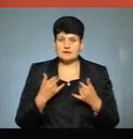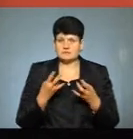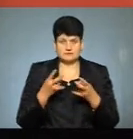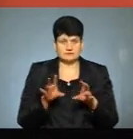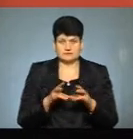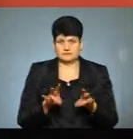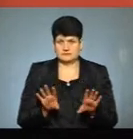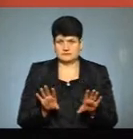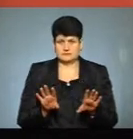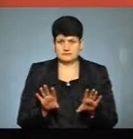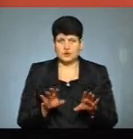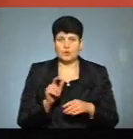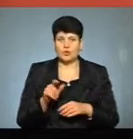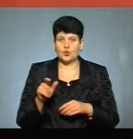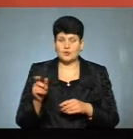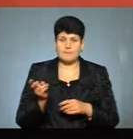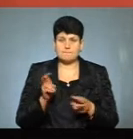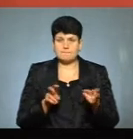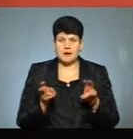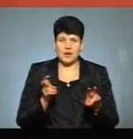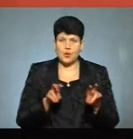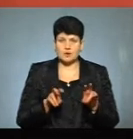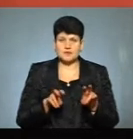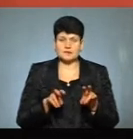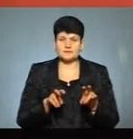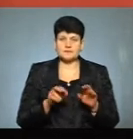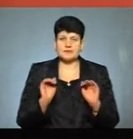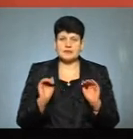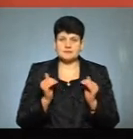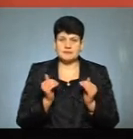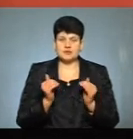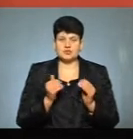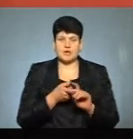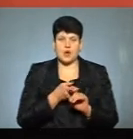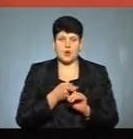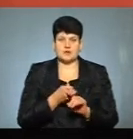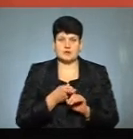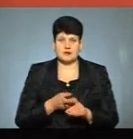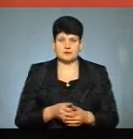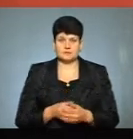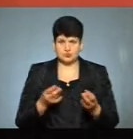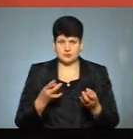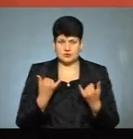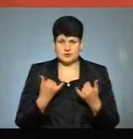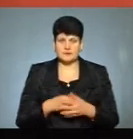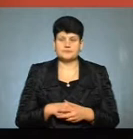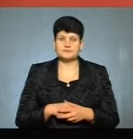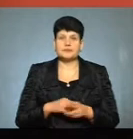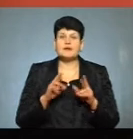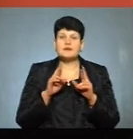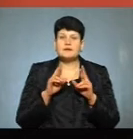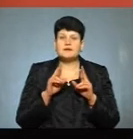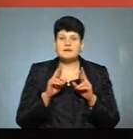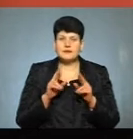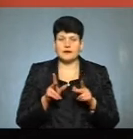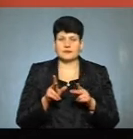щоб люди приходили зменшити контакти. Потрібно зараз. Як запобігти?